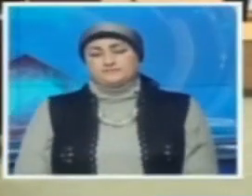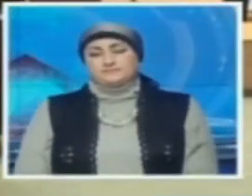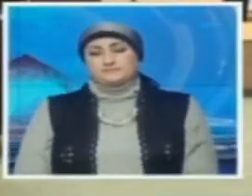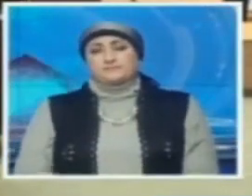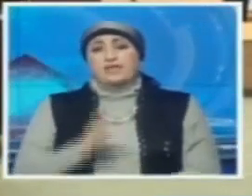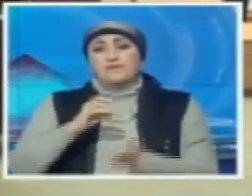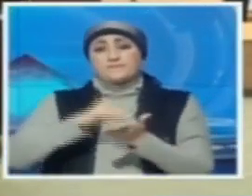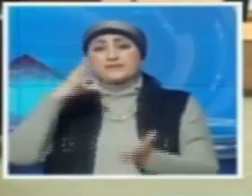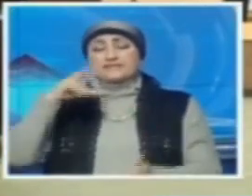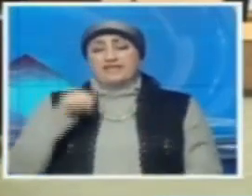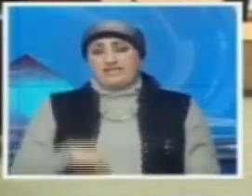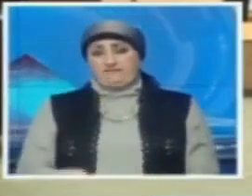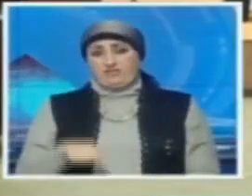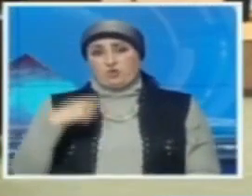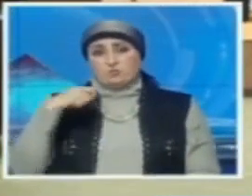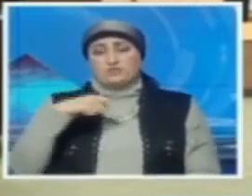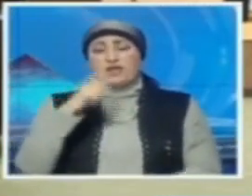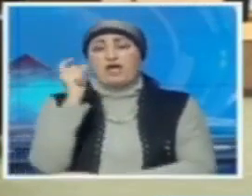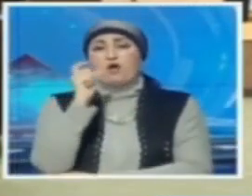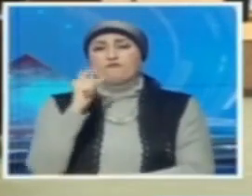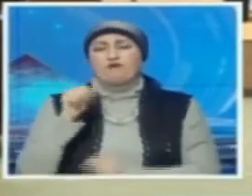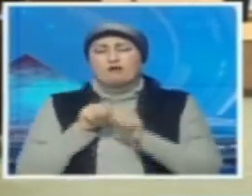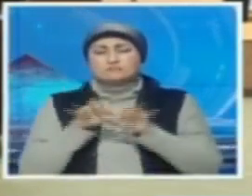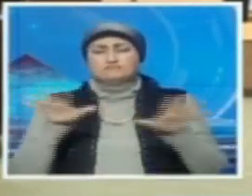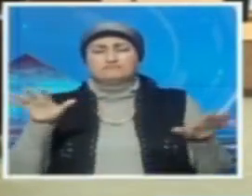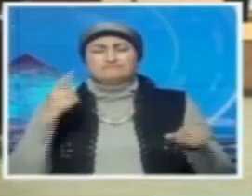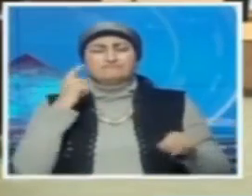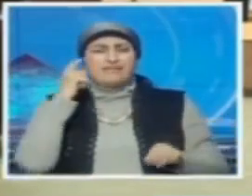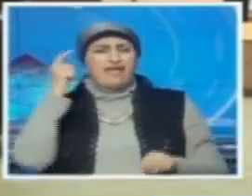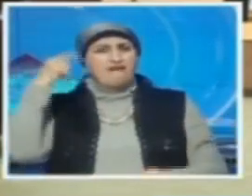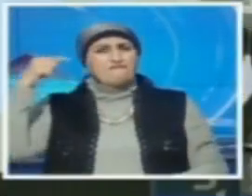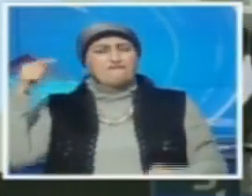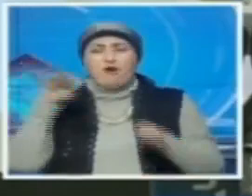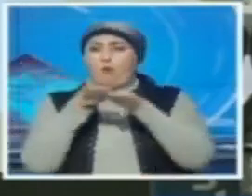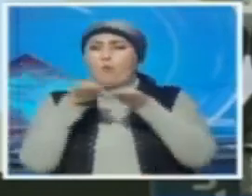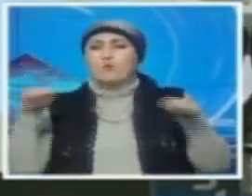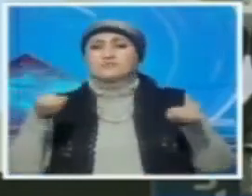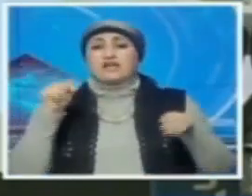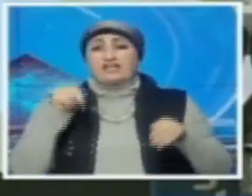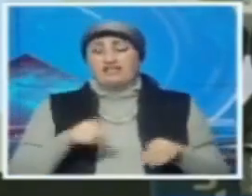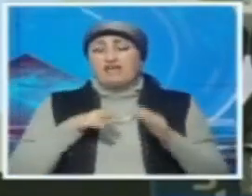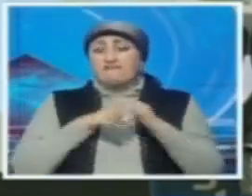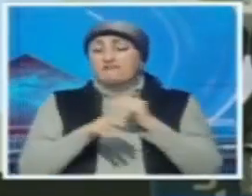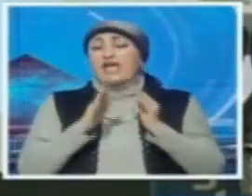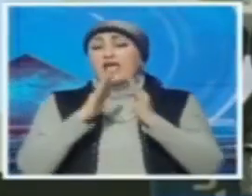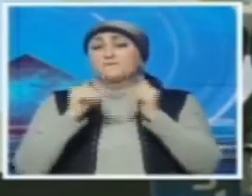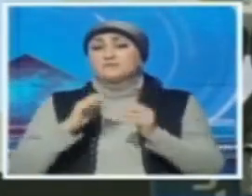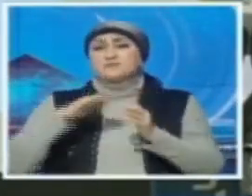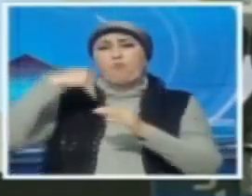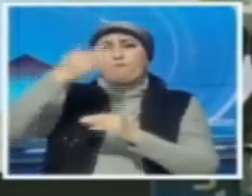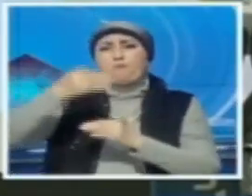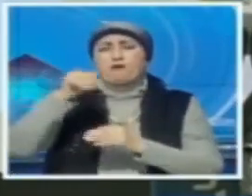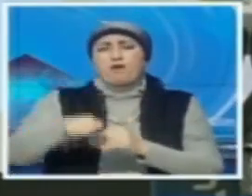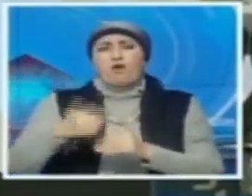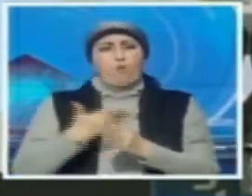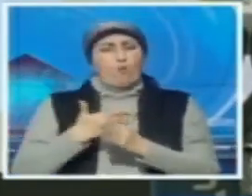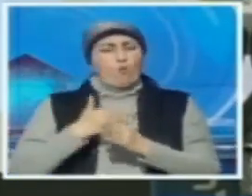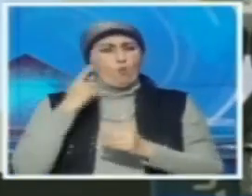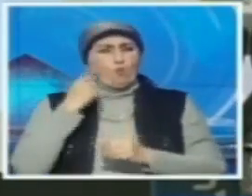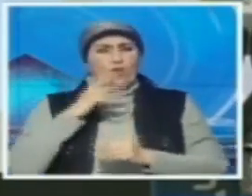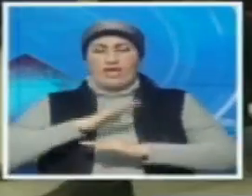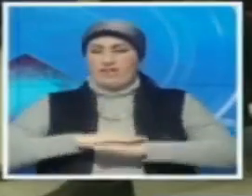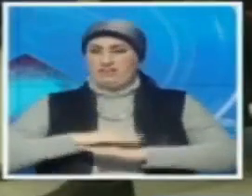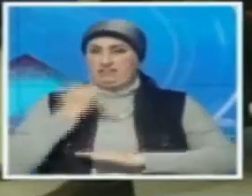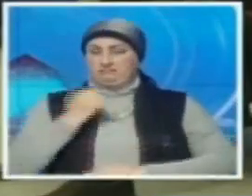انطلاقا من دور وزارة الأوقاف لنشر الفكر الوسطي المستنير داخل مصر وخارجها ولتعزيز قيم